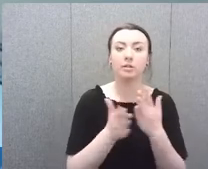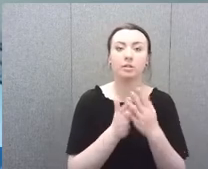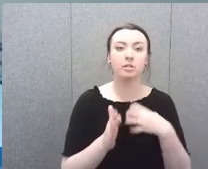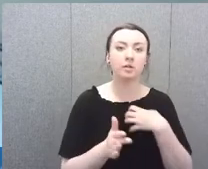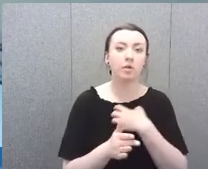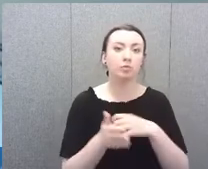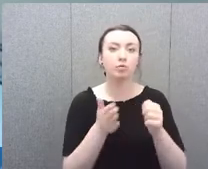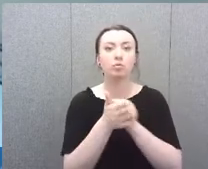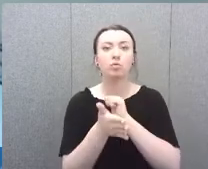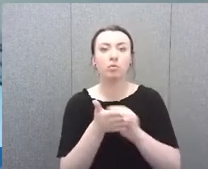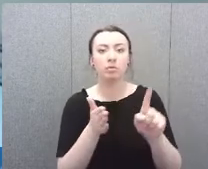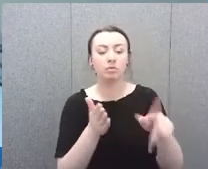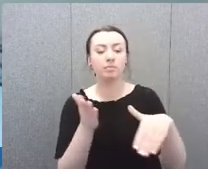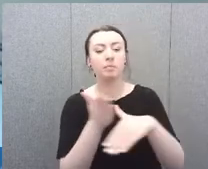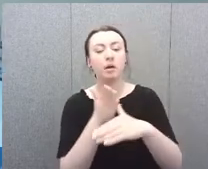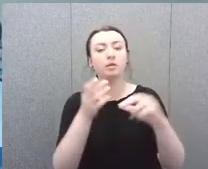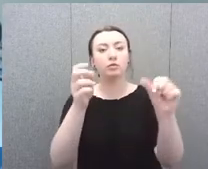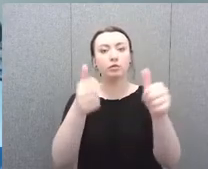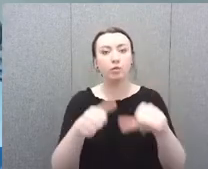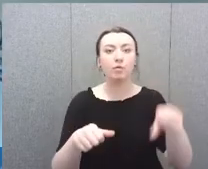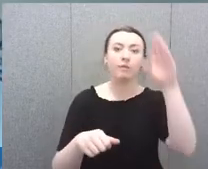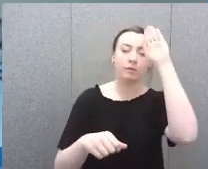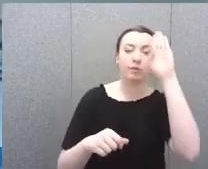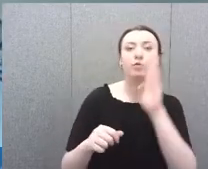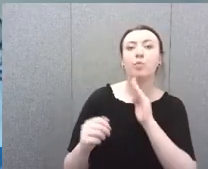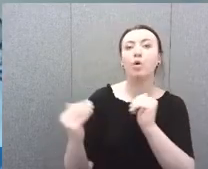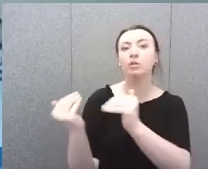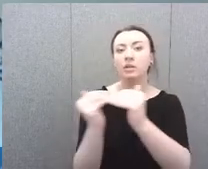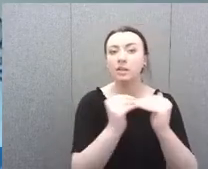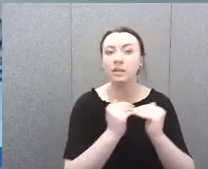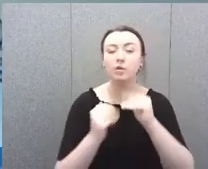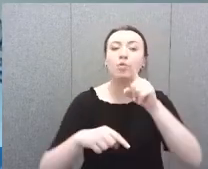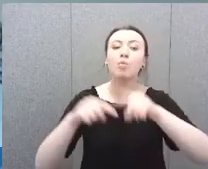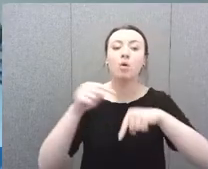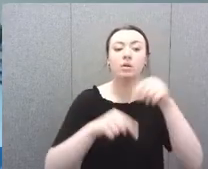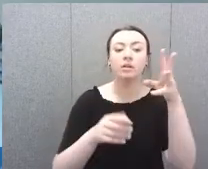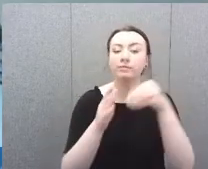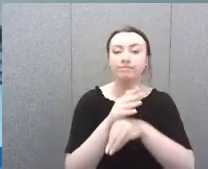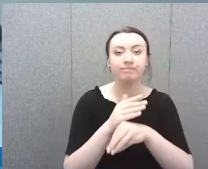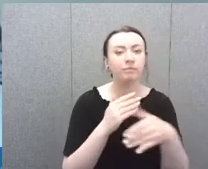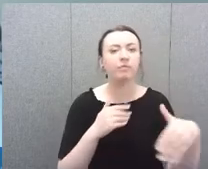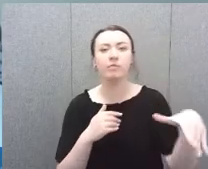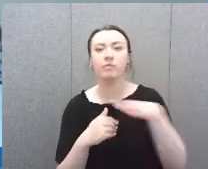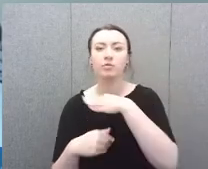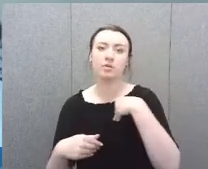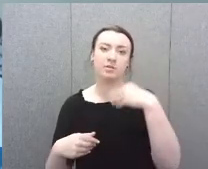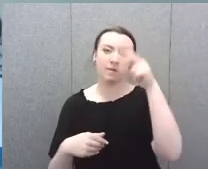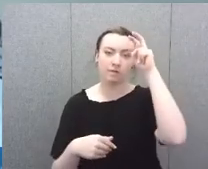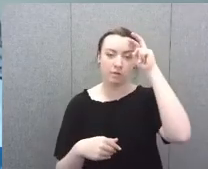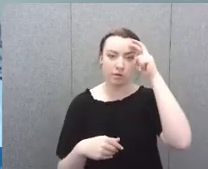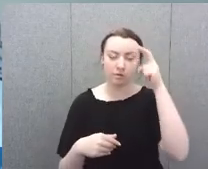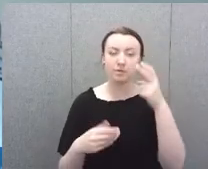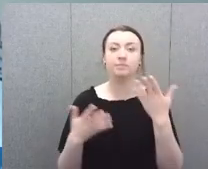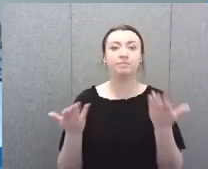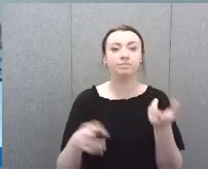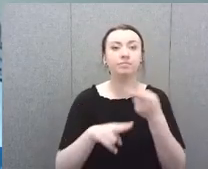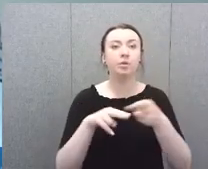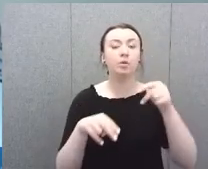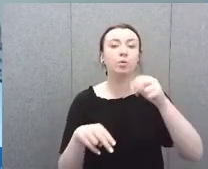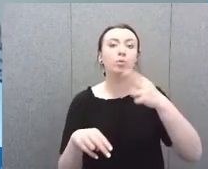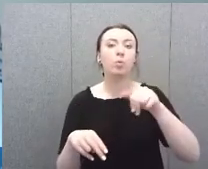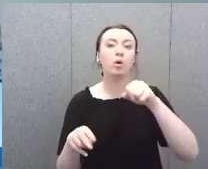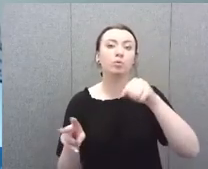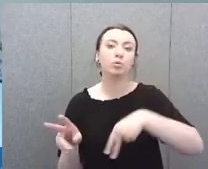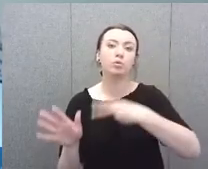политику гендерного равенства во всех секторах нашего правительства. И именно поэтому с 2017